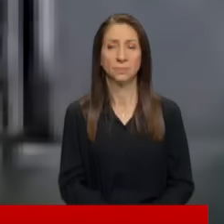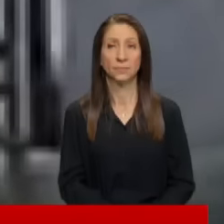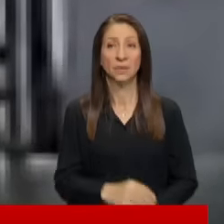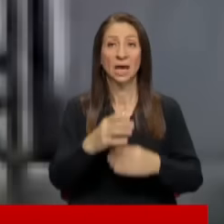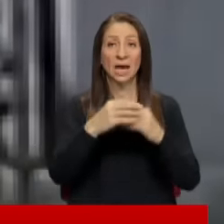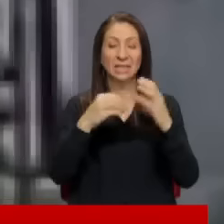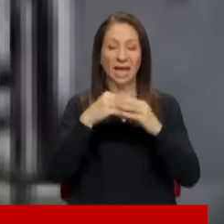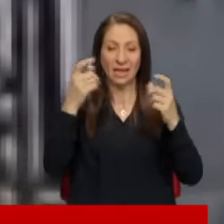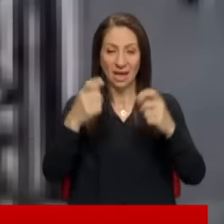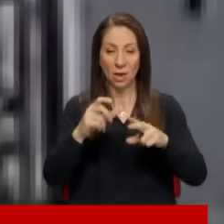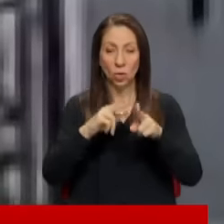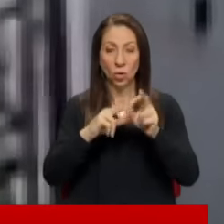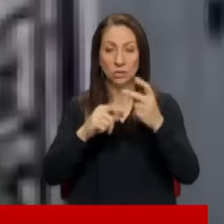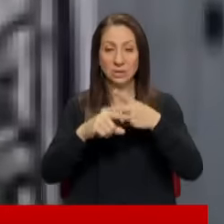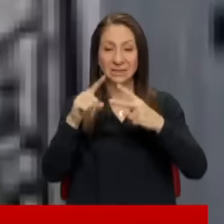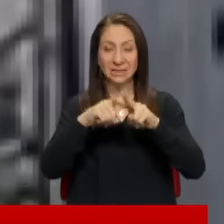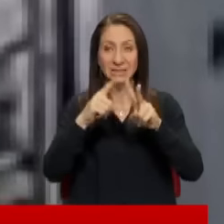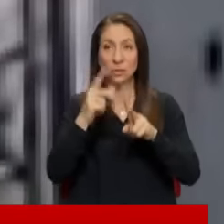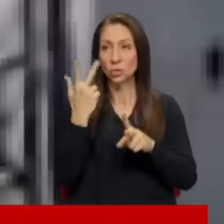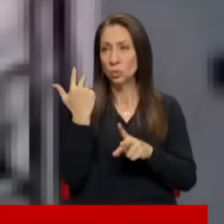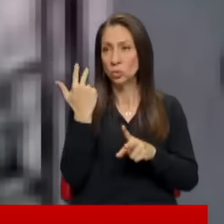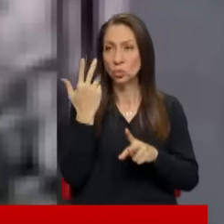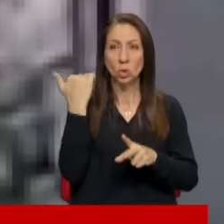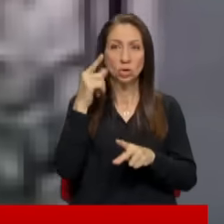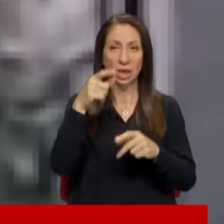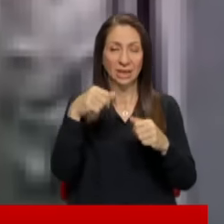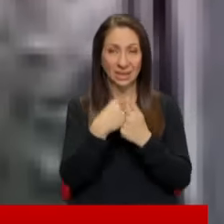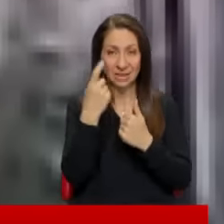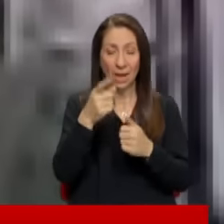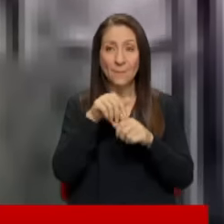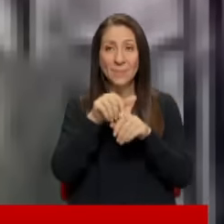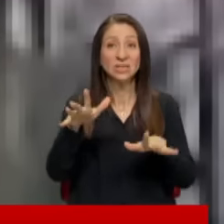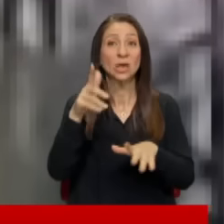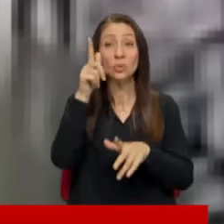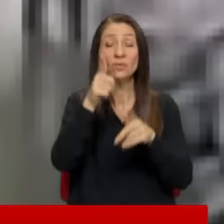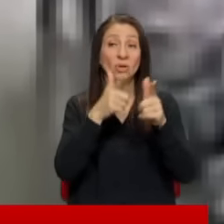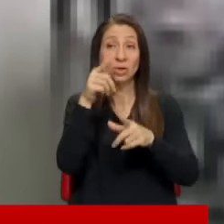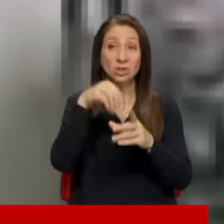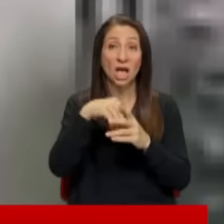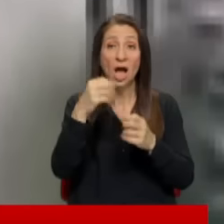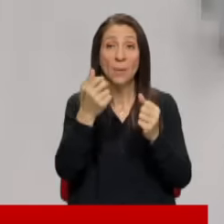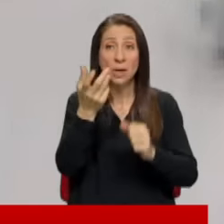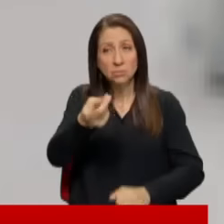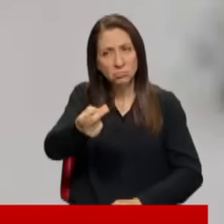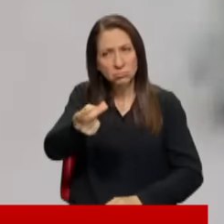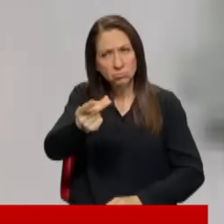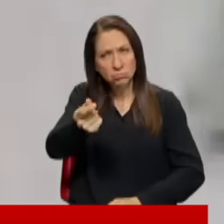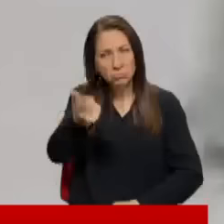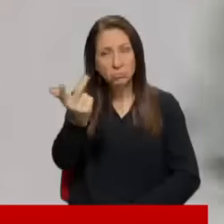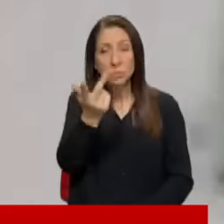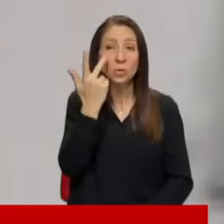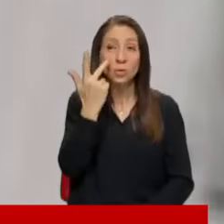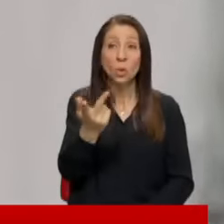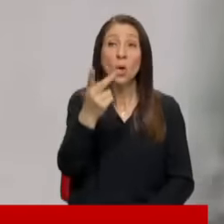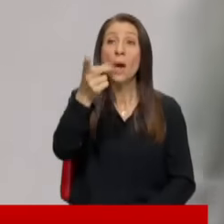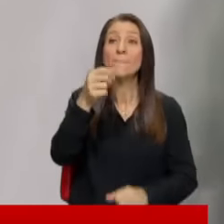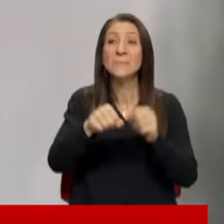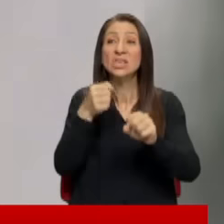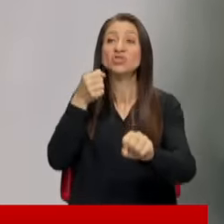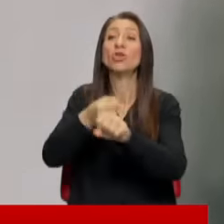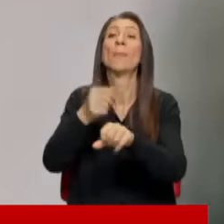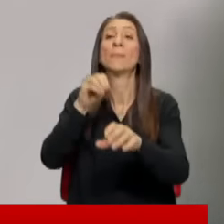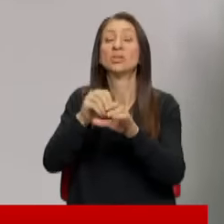Adana Kozan'da Sırkıntı Caddesi'nde 3 gün önce meydana geldi olay. Paylaşılan görüntülerde aracın çok hızlı olduğu görülüyor. Bisikletliye